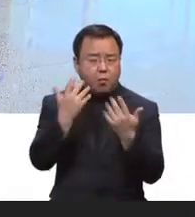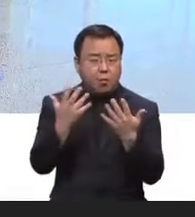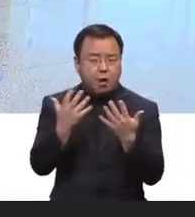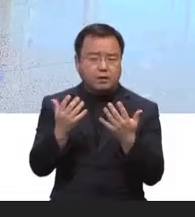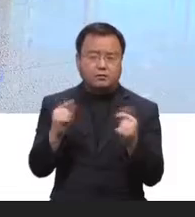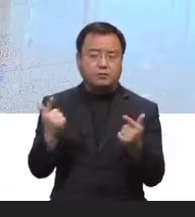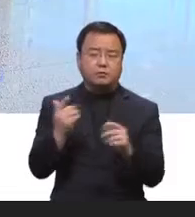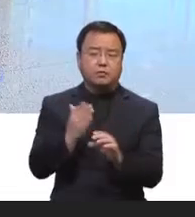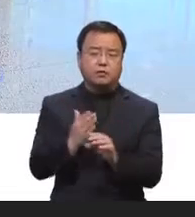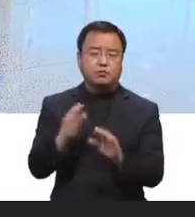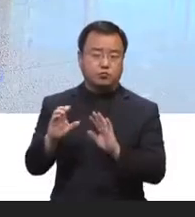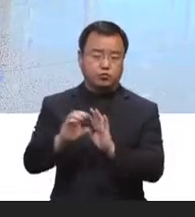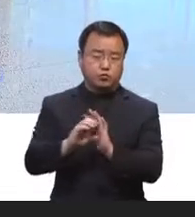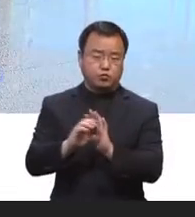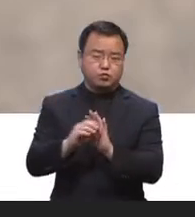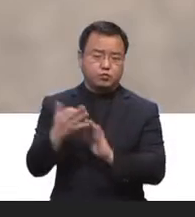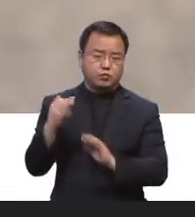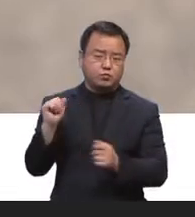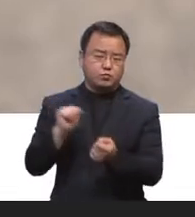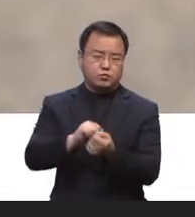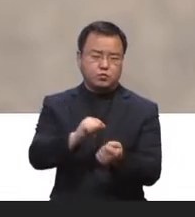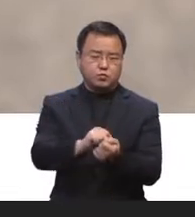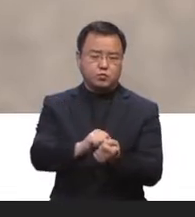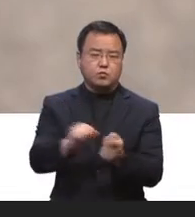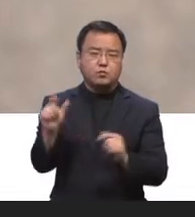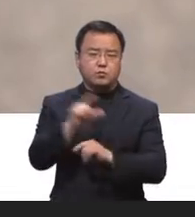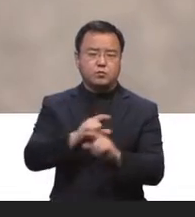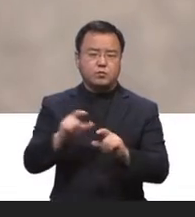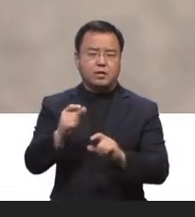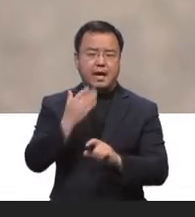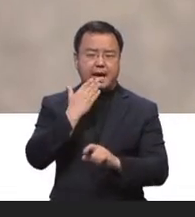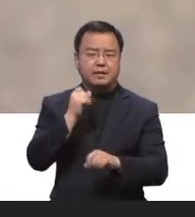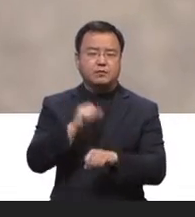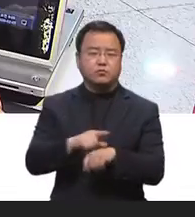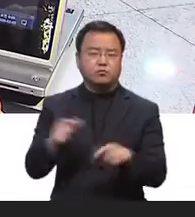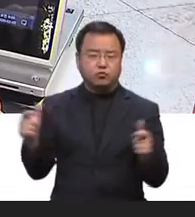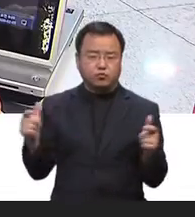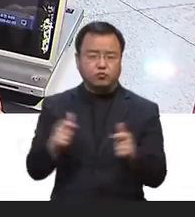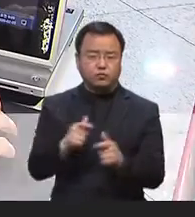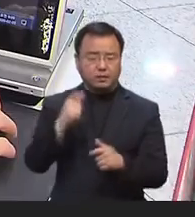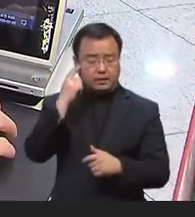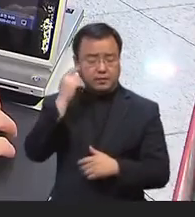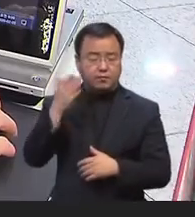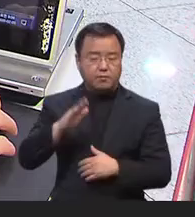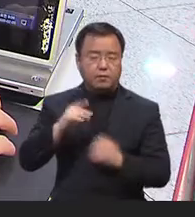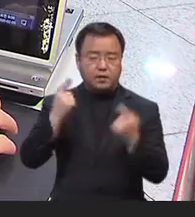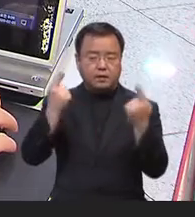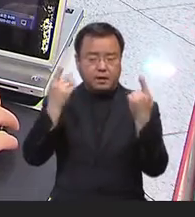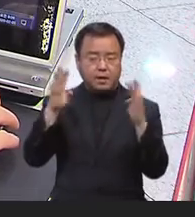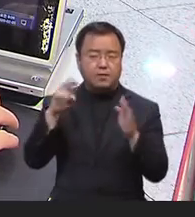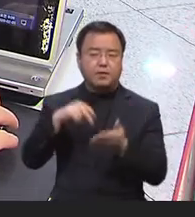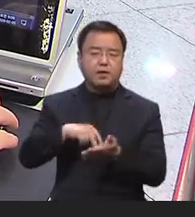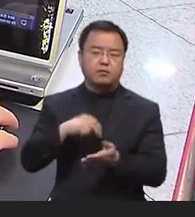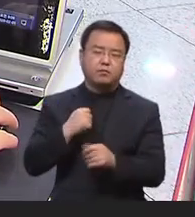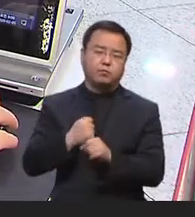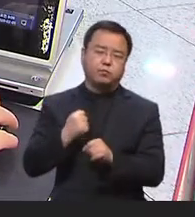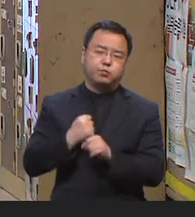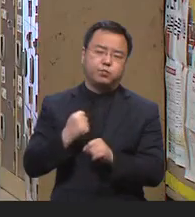코로나 7 확산 가능성을 최대한 줄여 보자는 취지 지만 대학들은 난감하다는 반입니다